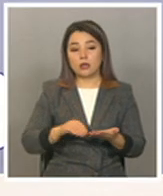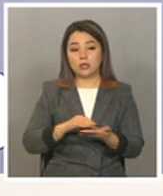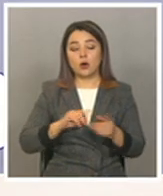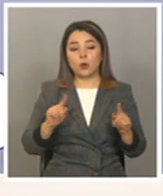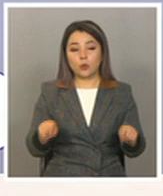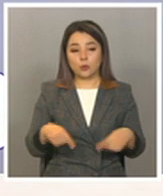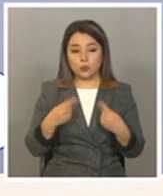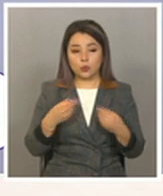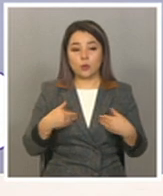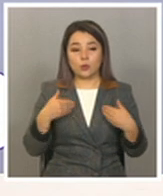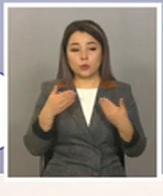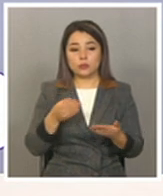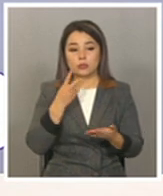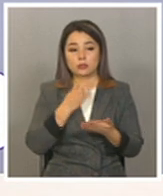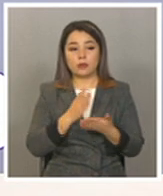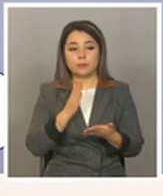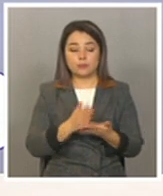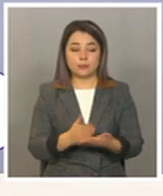құруды ұсынды.